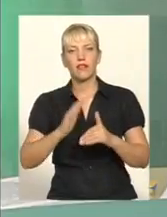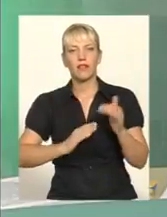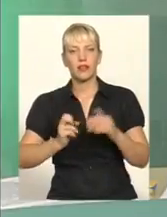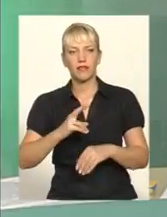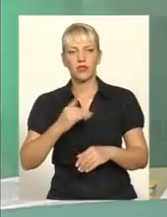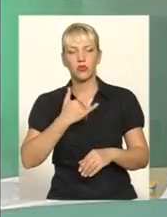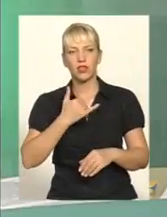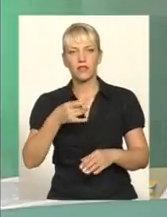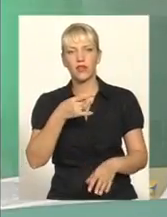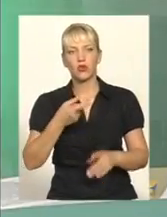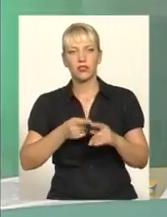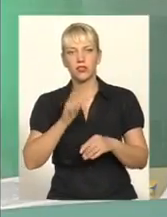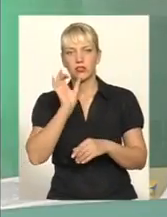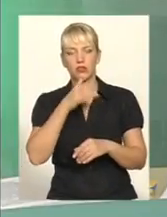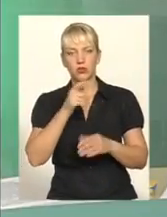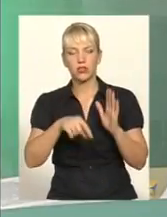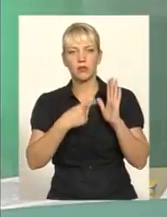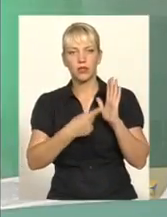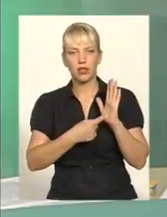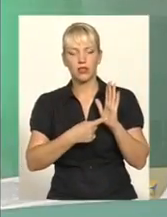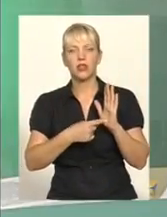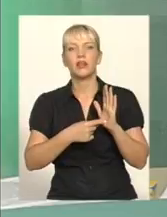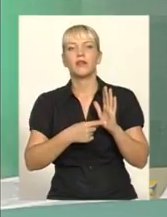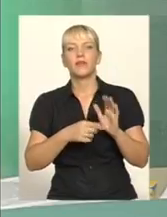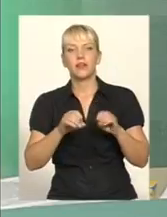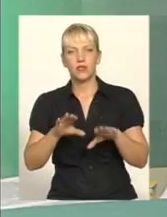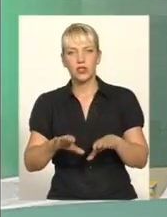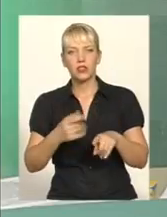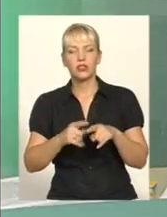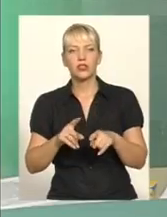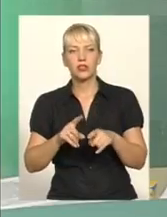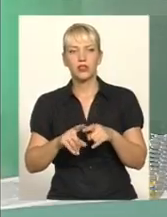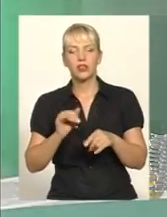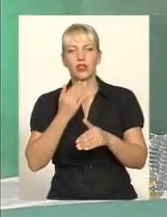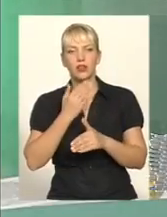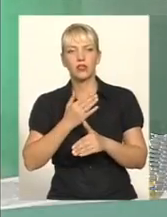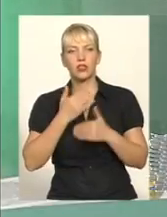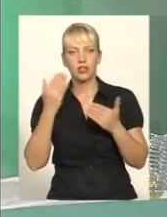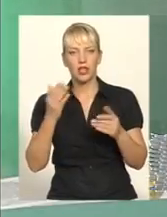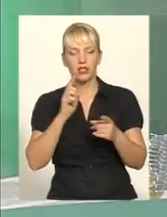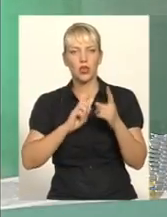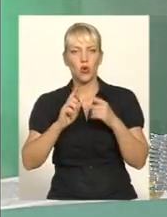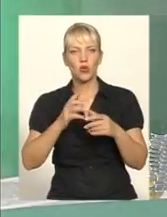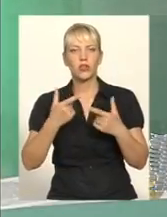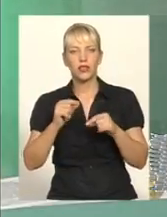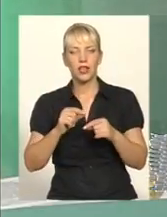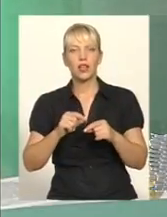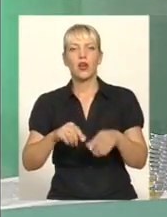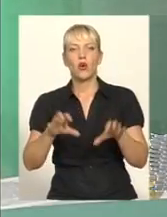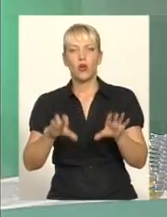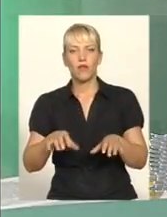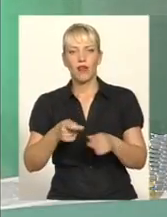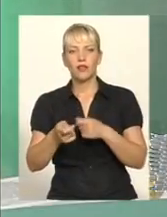нашому районі це досить серйозно поставлене питання. І от остання колегія засвідчує про те, голова адміністрації чітко поставив завдання як перед